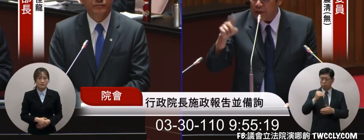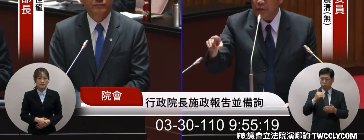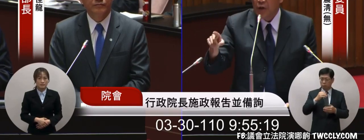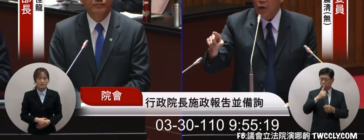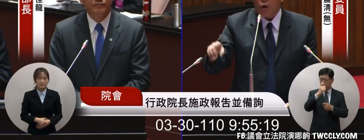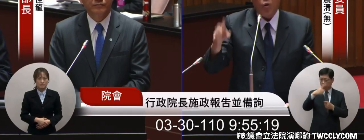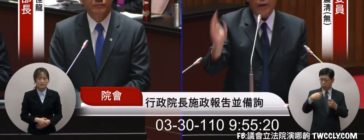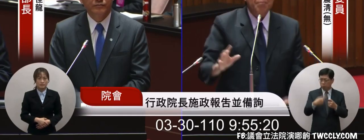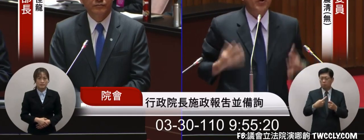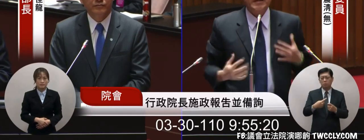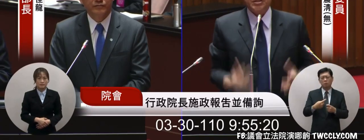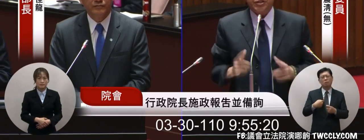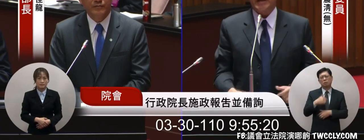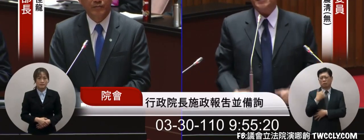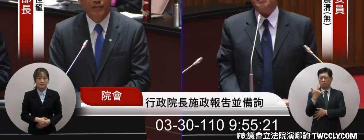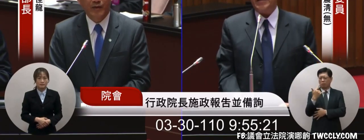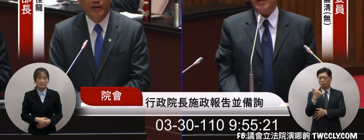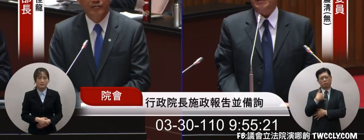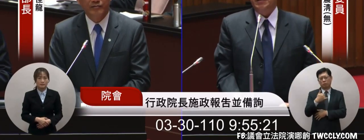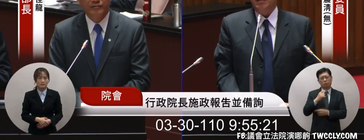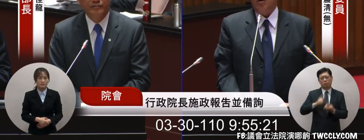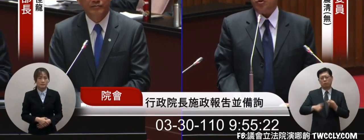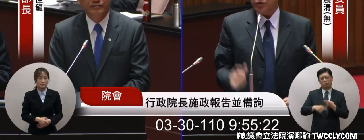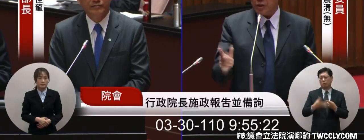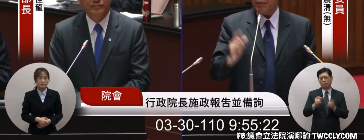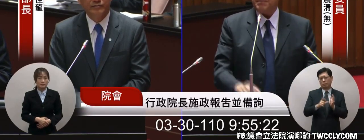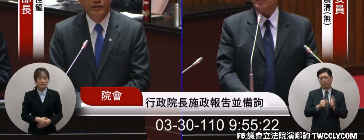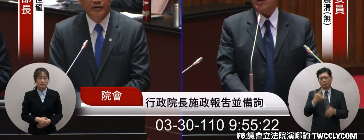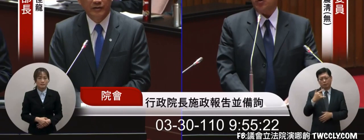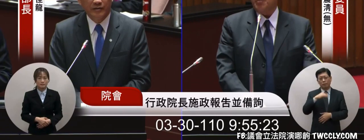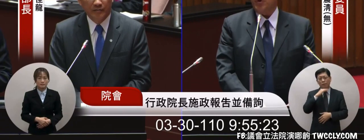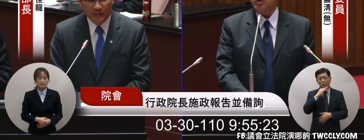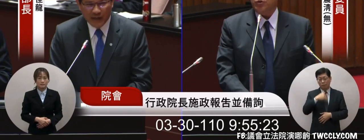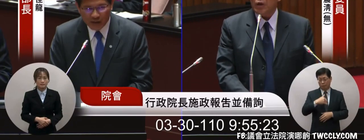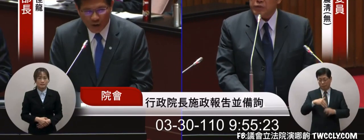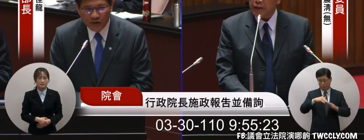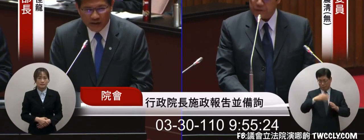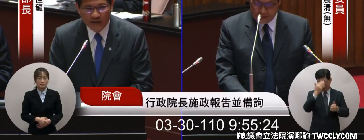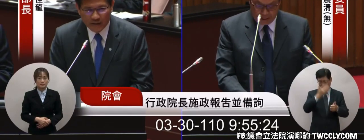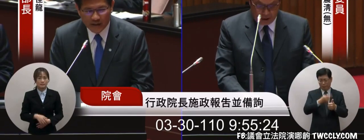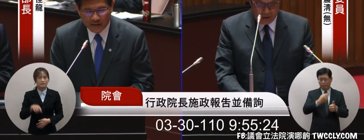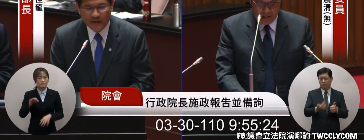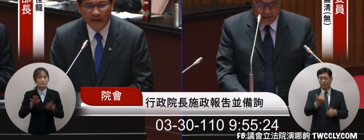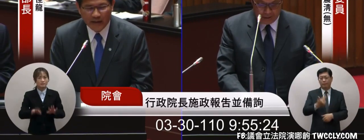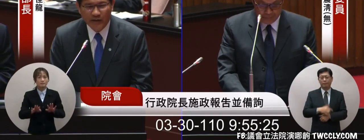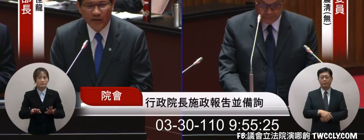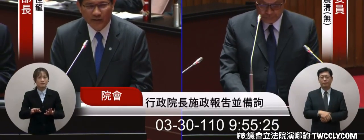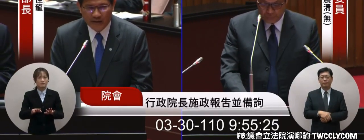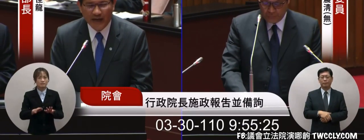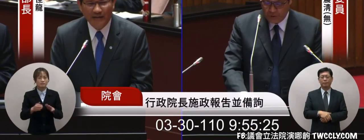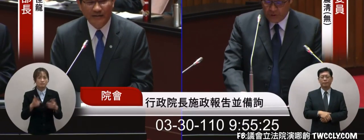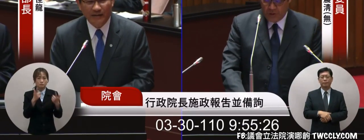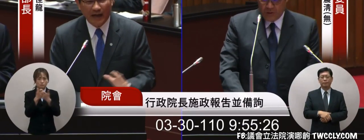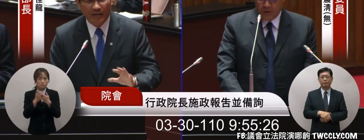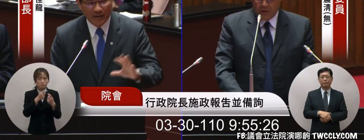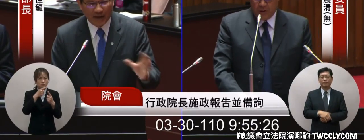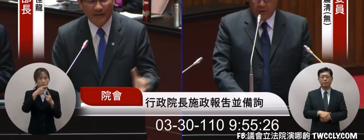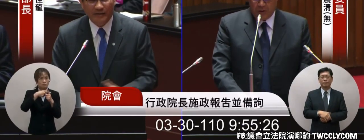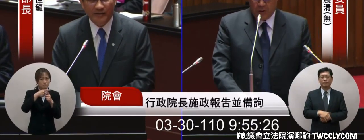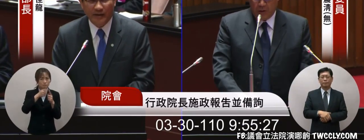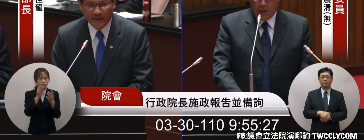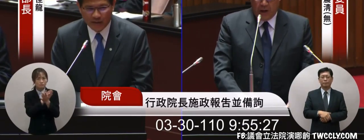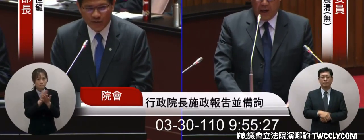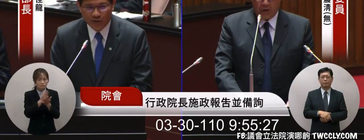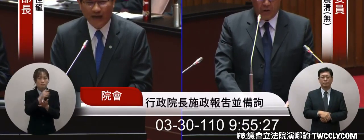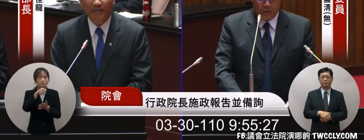11年我說過我們沒有那些時間等了所以這點不要拜託交通部現在重啟可行性研究新的案子應該會把